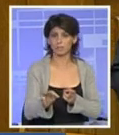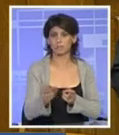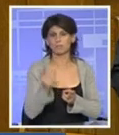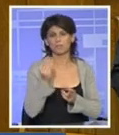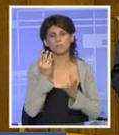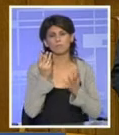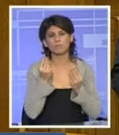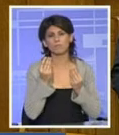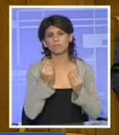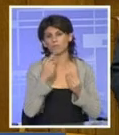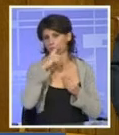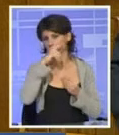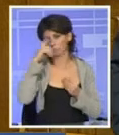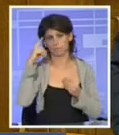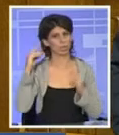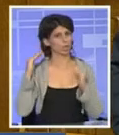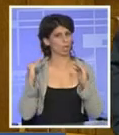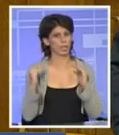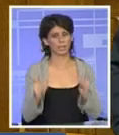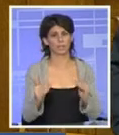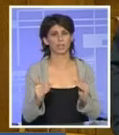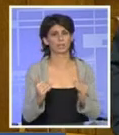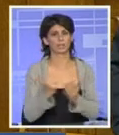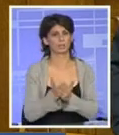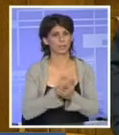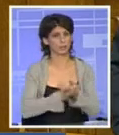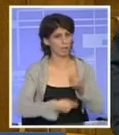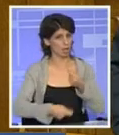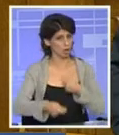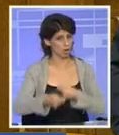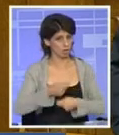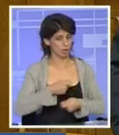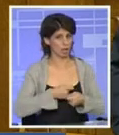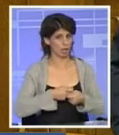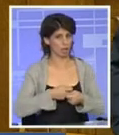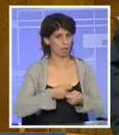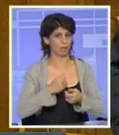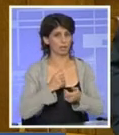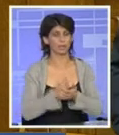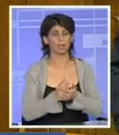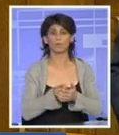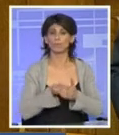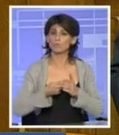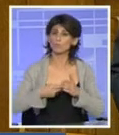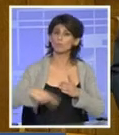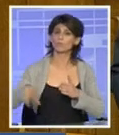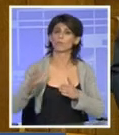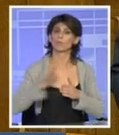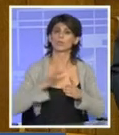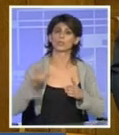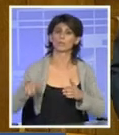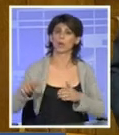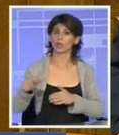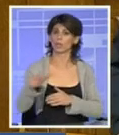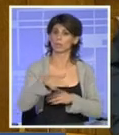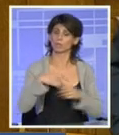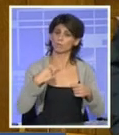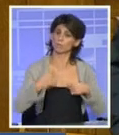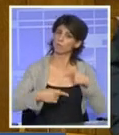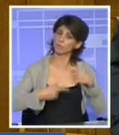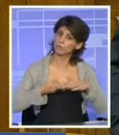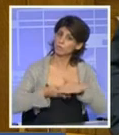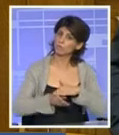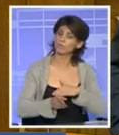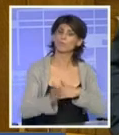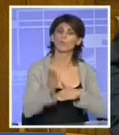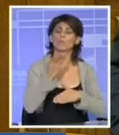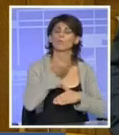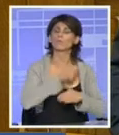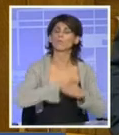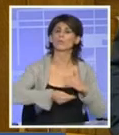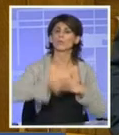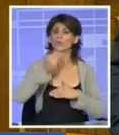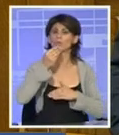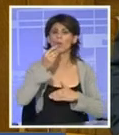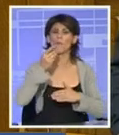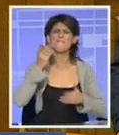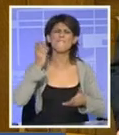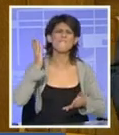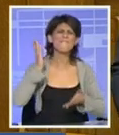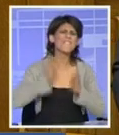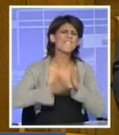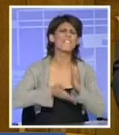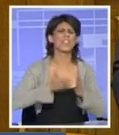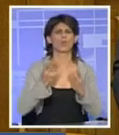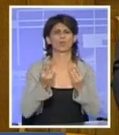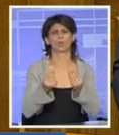εξαιρετικά δύσκολη κατάσταση και την αγορά, αλλά και τους περισσότερους συμπολίτες μας που βιώνουν με το πιο βίαιο τρόπο αυτήν